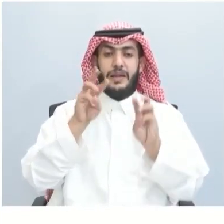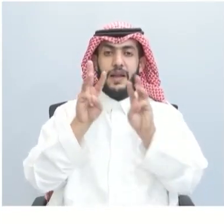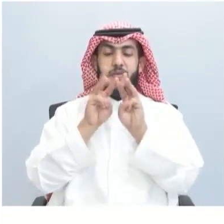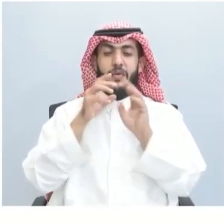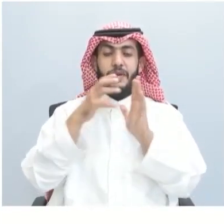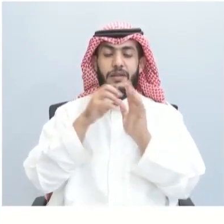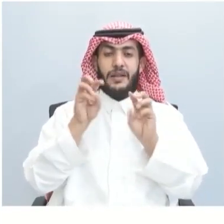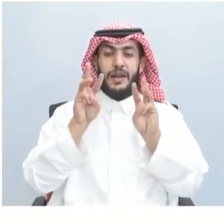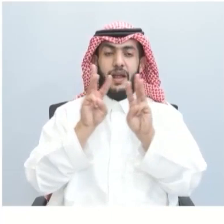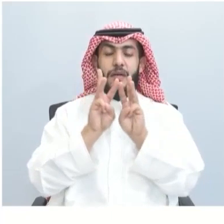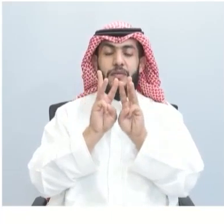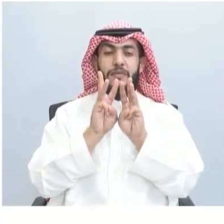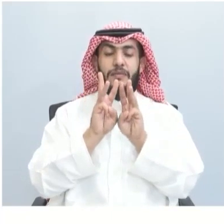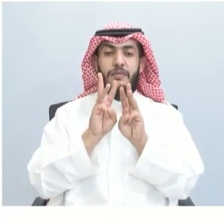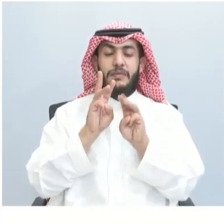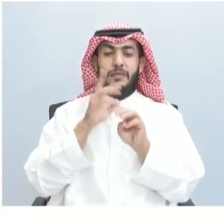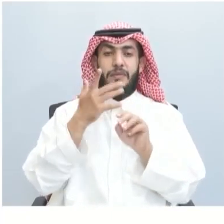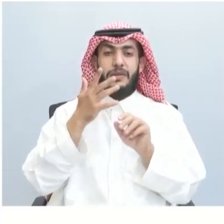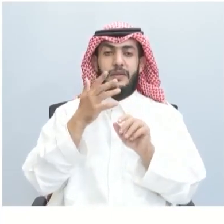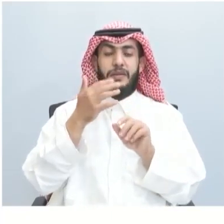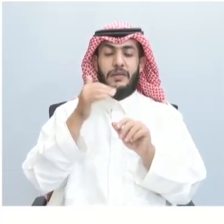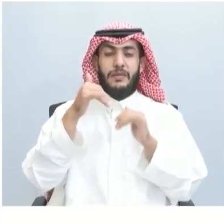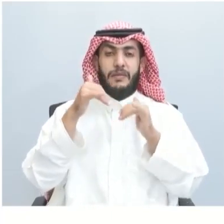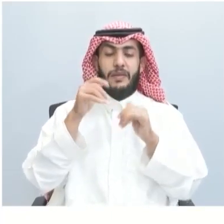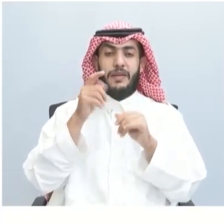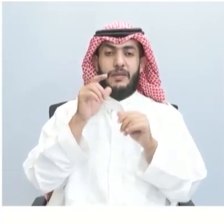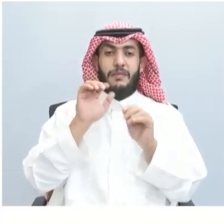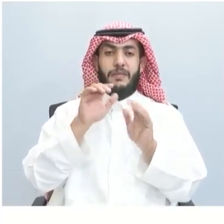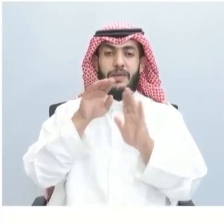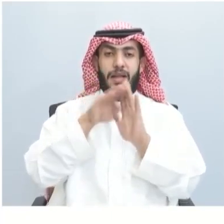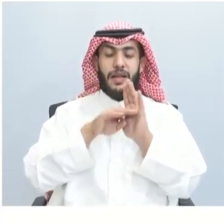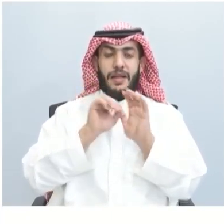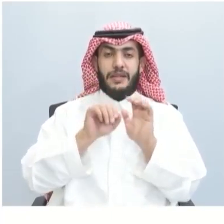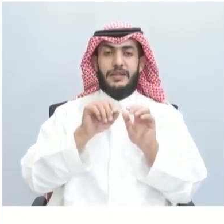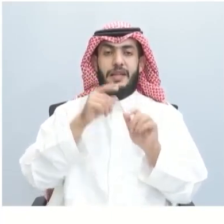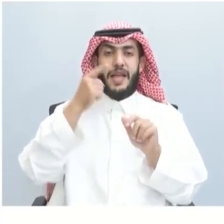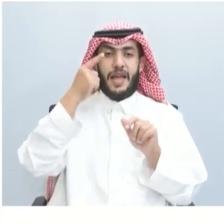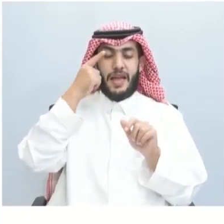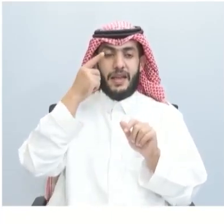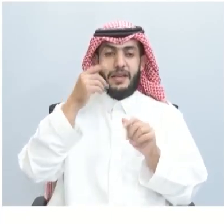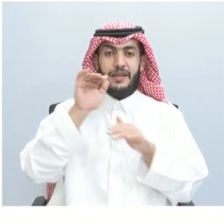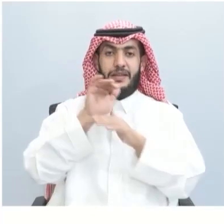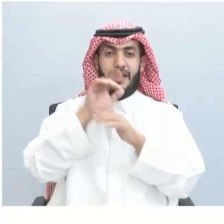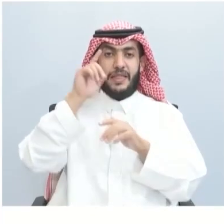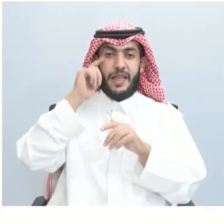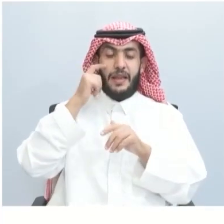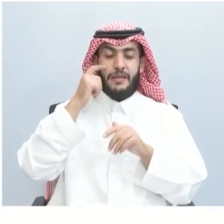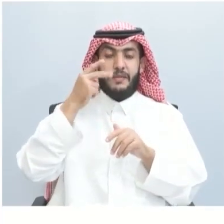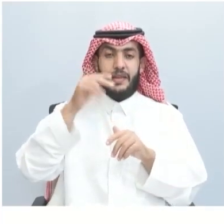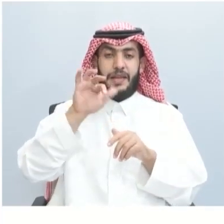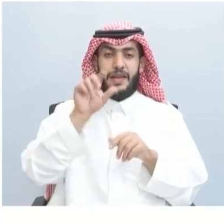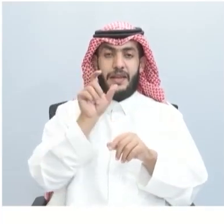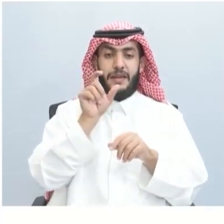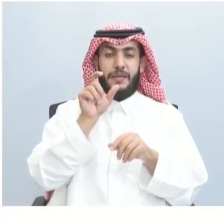نسخ الرابط من كتاب التفاعلي لمنصه عين نقوم بربطه في ملف الاتش تي ام ال عن طريق